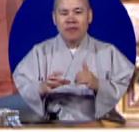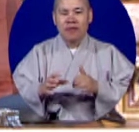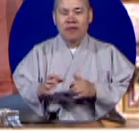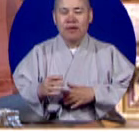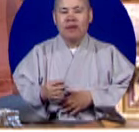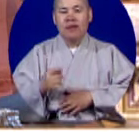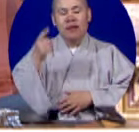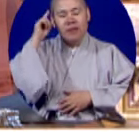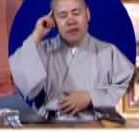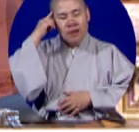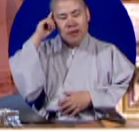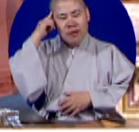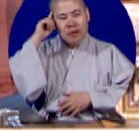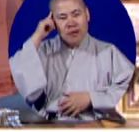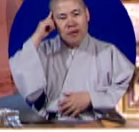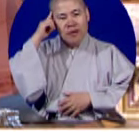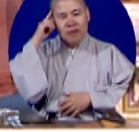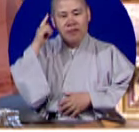생각,